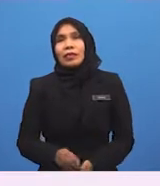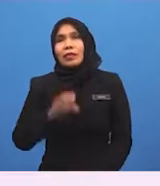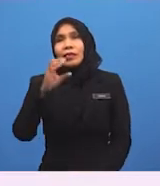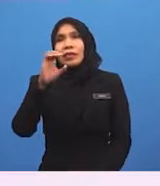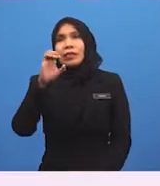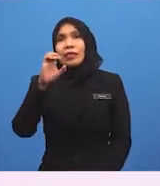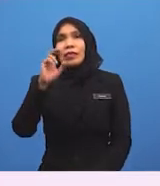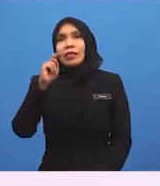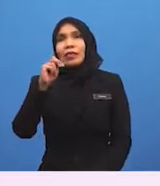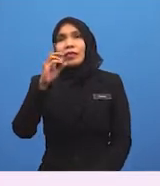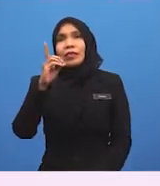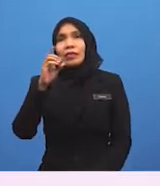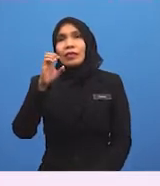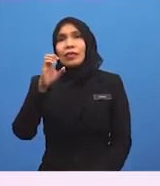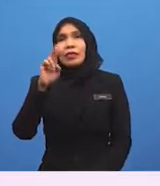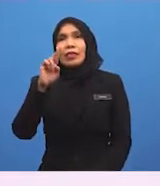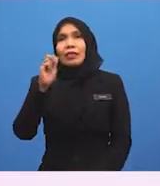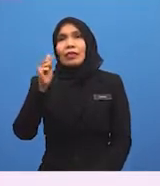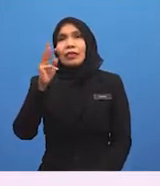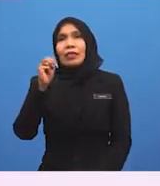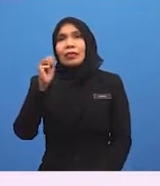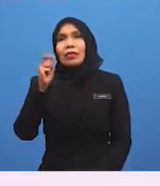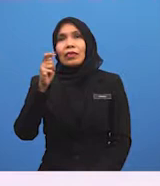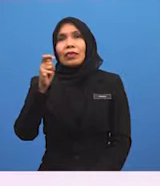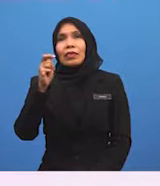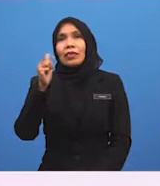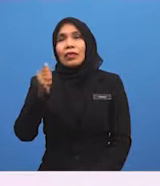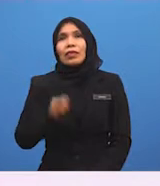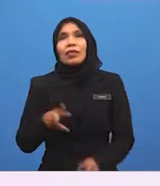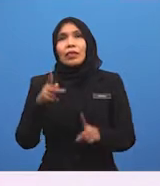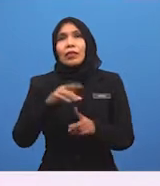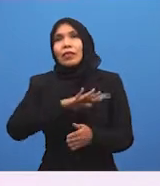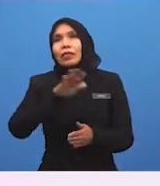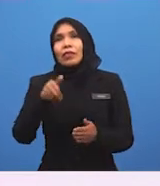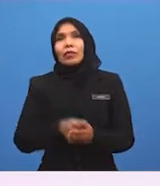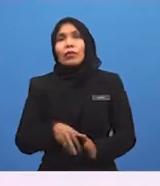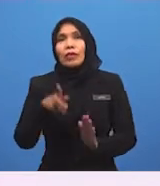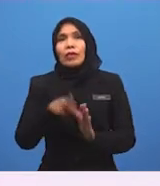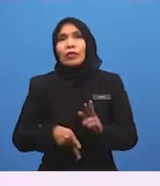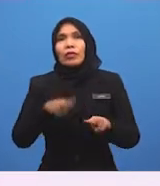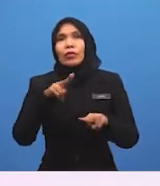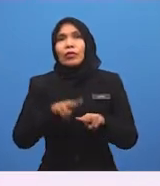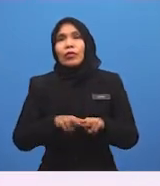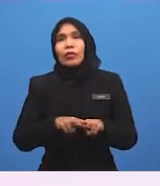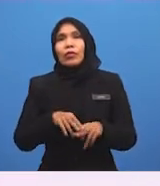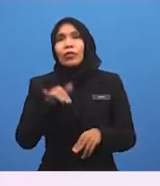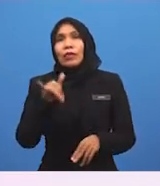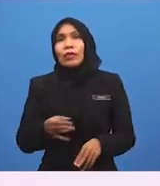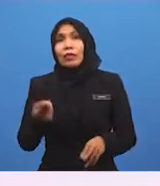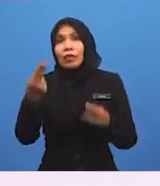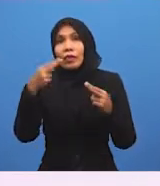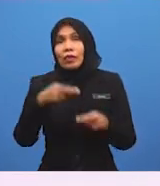hadir, Yi Cheng dan Lada memberikan cenderamata kepada